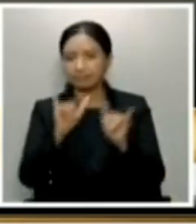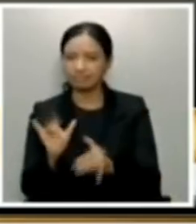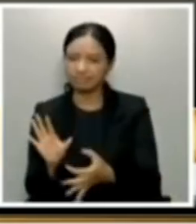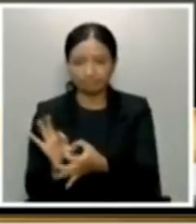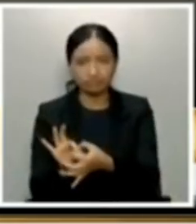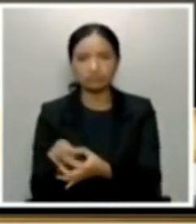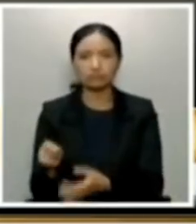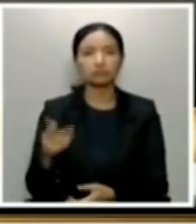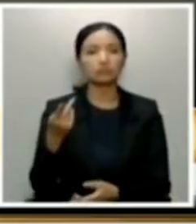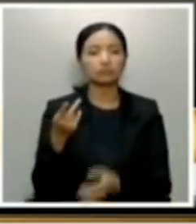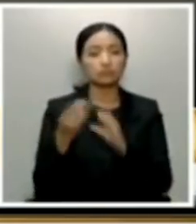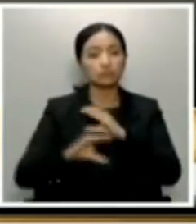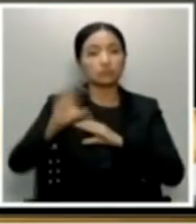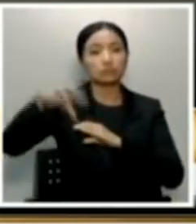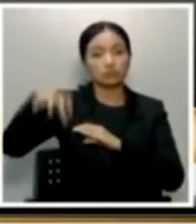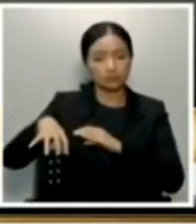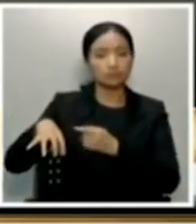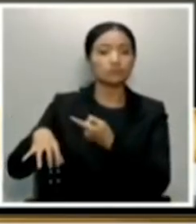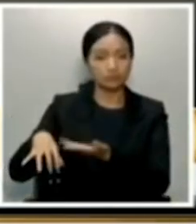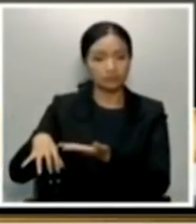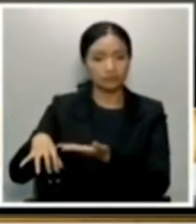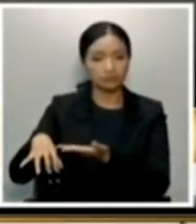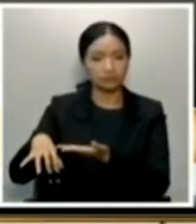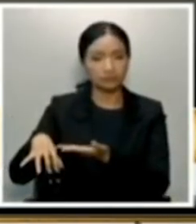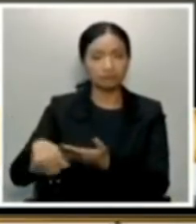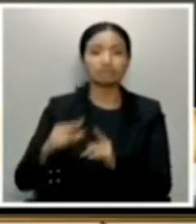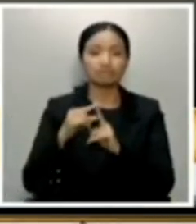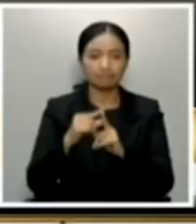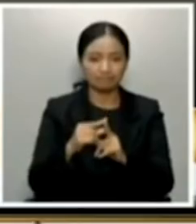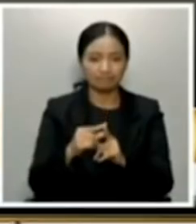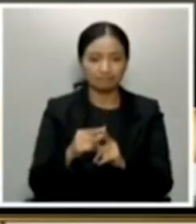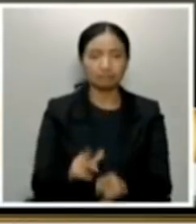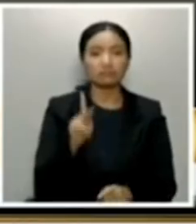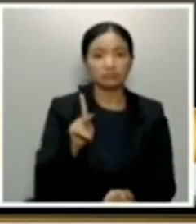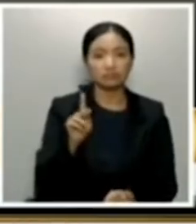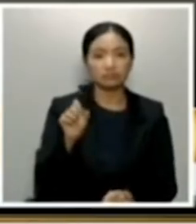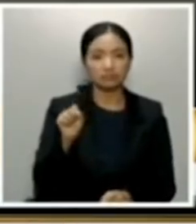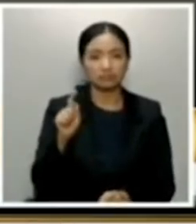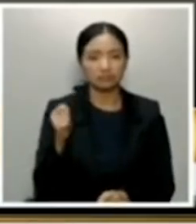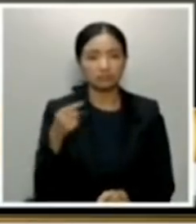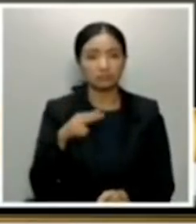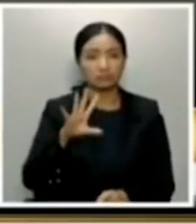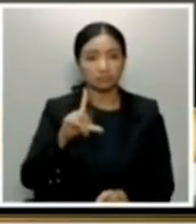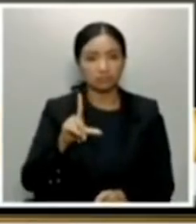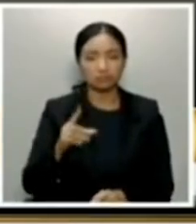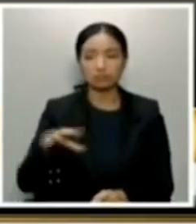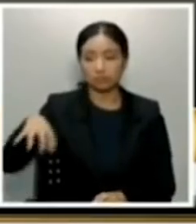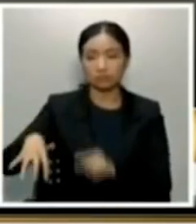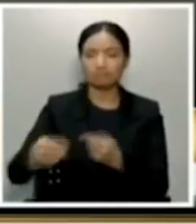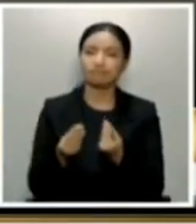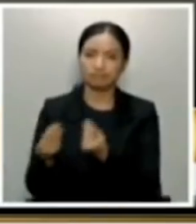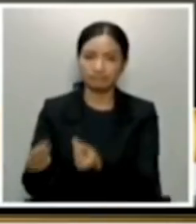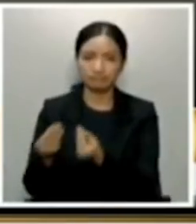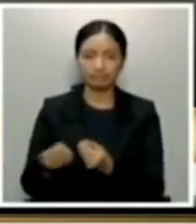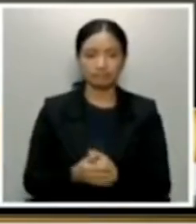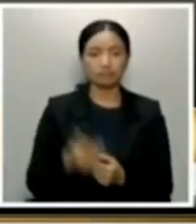ยคสช.มาเป็นการล็อกด้วยการใช้คำว่ากสทช.ที่ถูกต่อปีกต่อหางโดยอำนาจของ